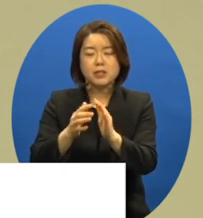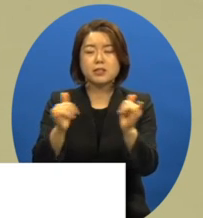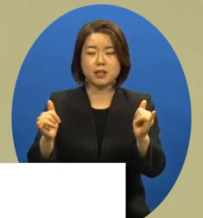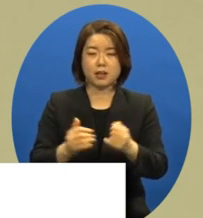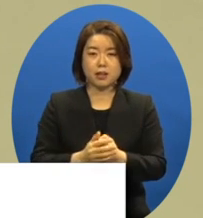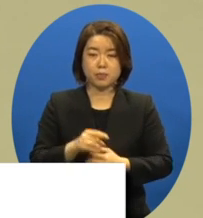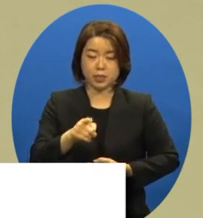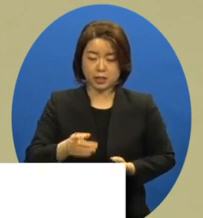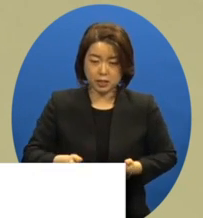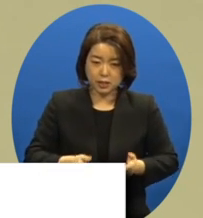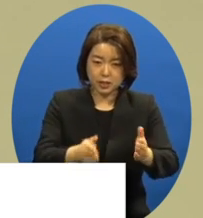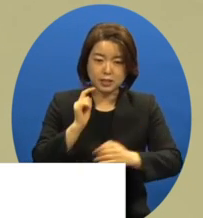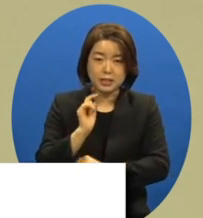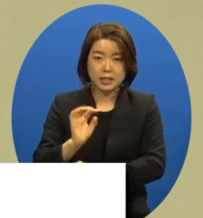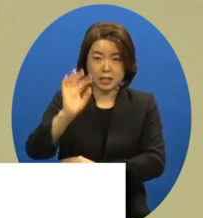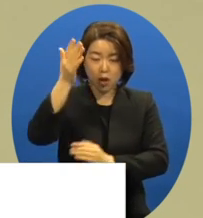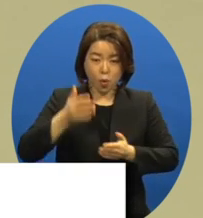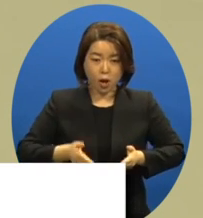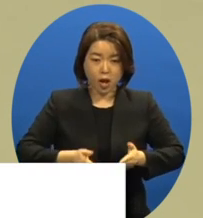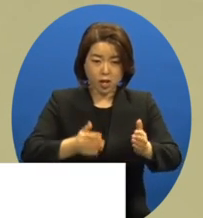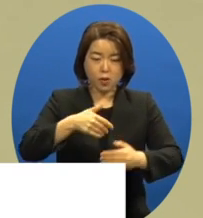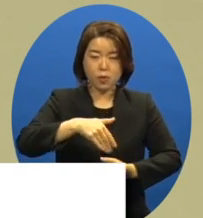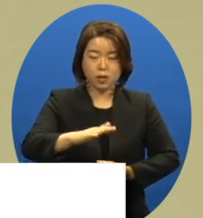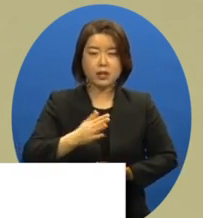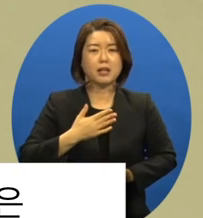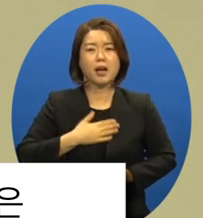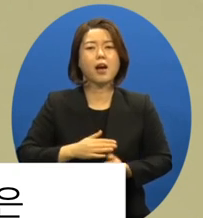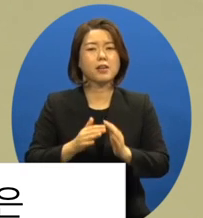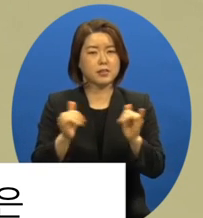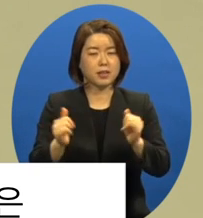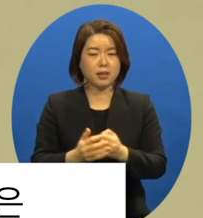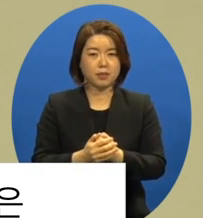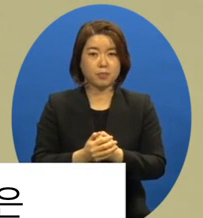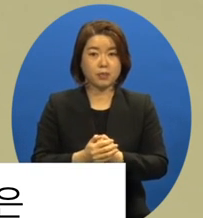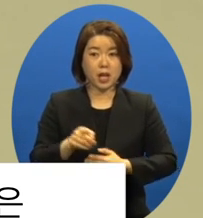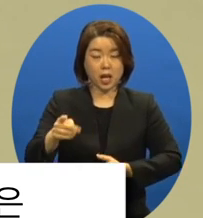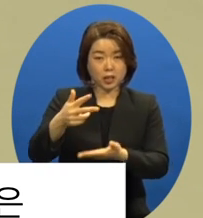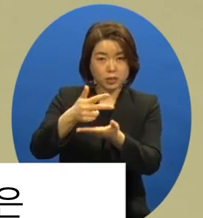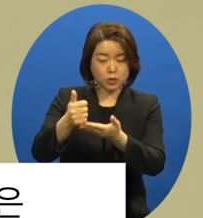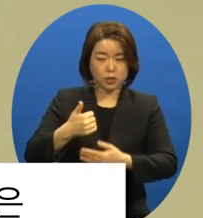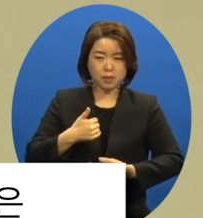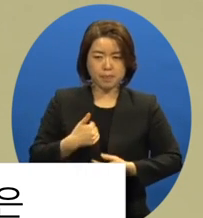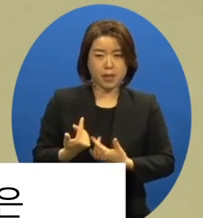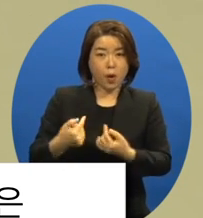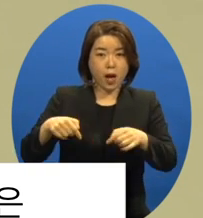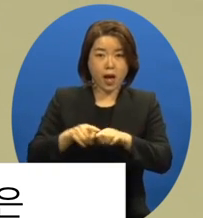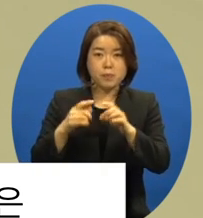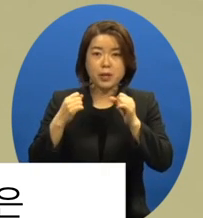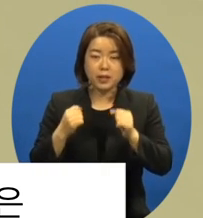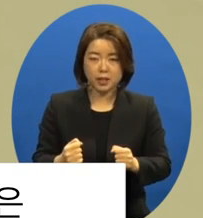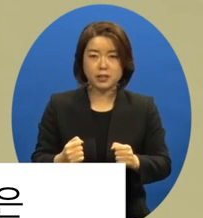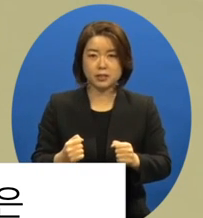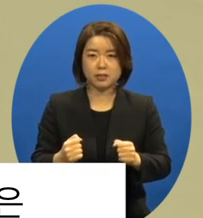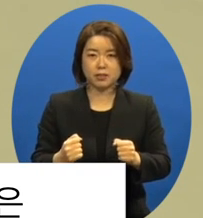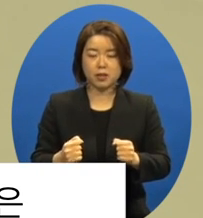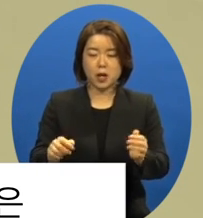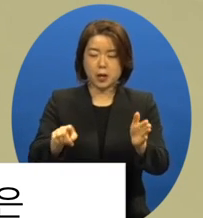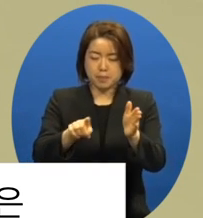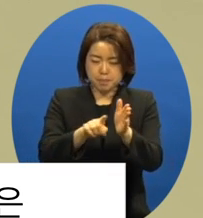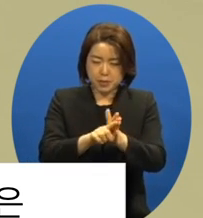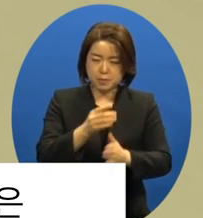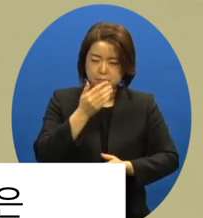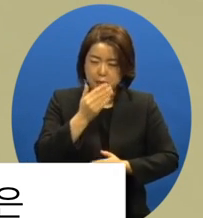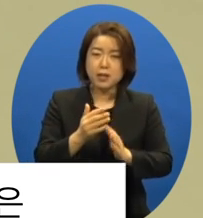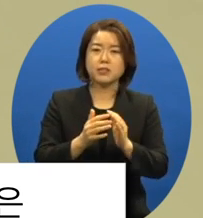그 길은 영광의 길로 간다는 사실, 그 주님이 정말 자기와 함께 계신 것을 믿어지는